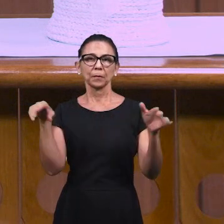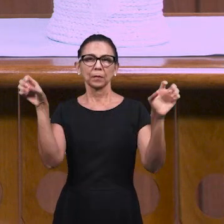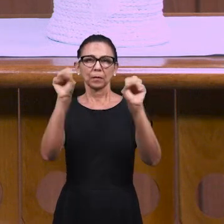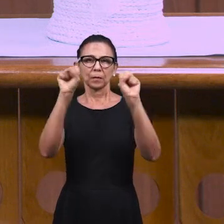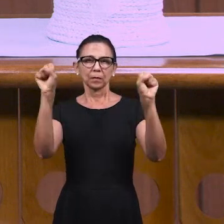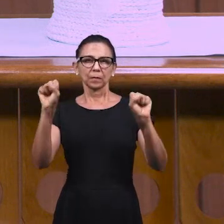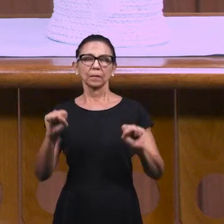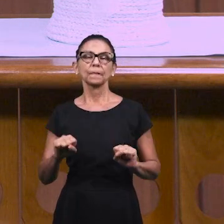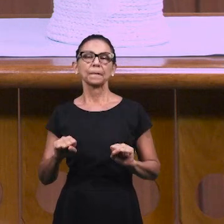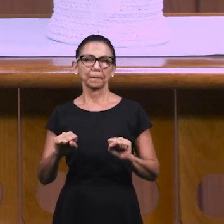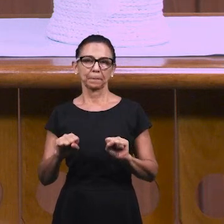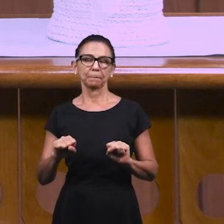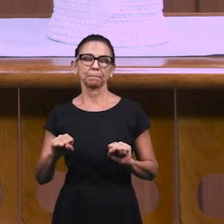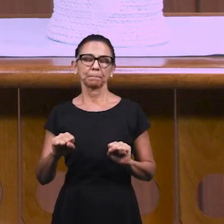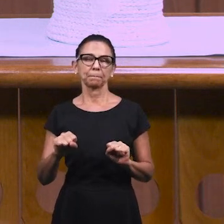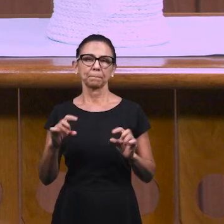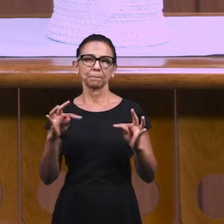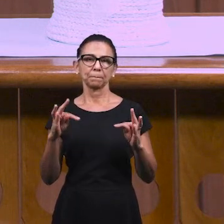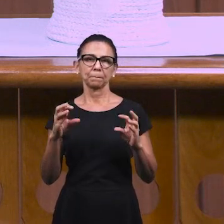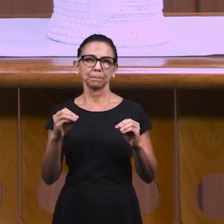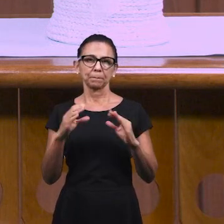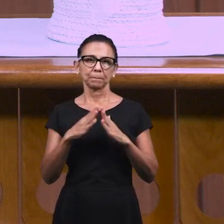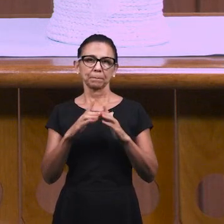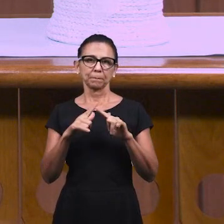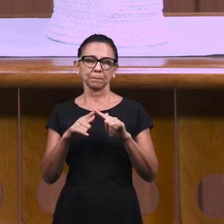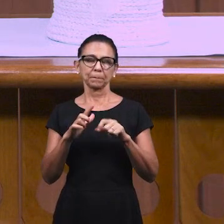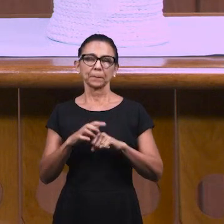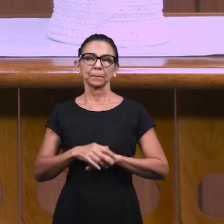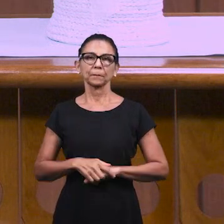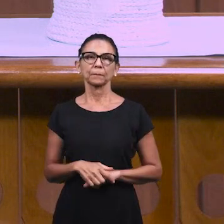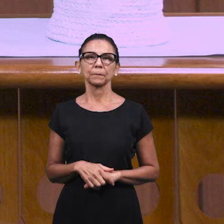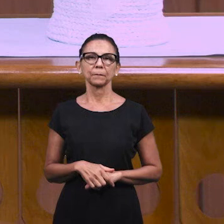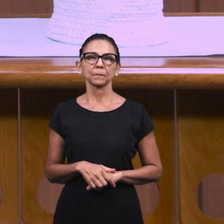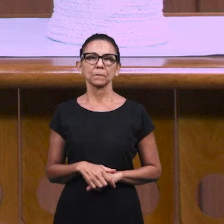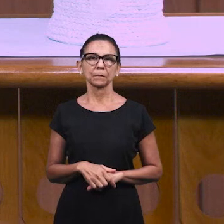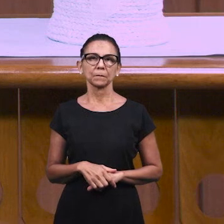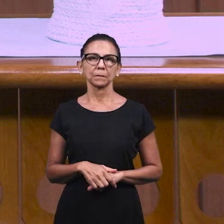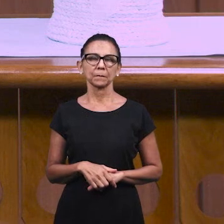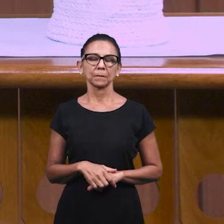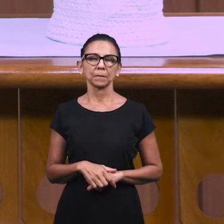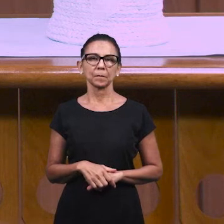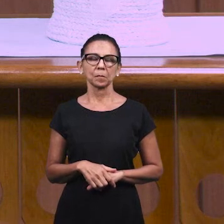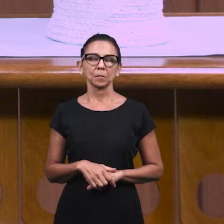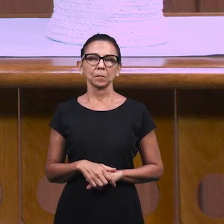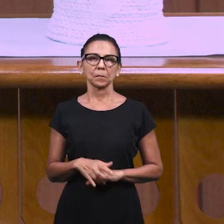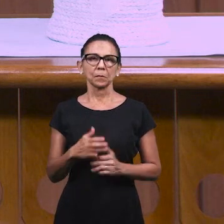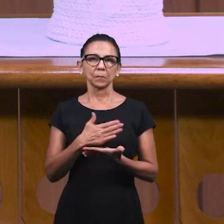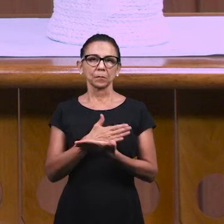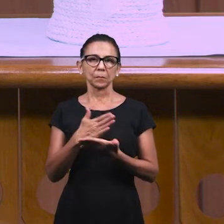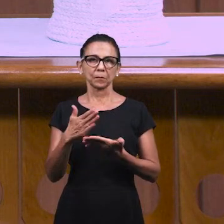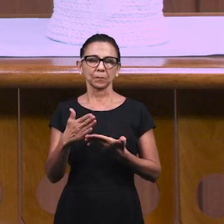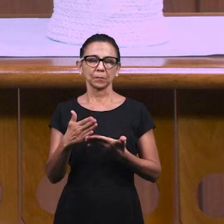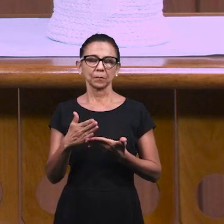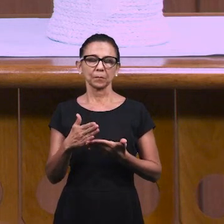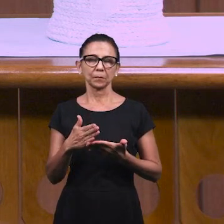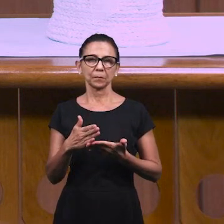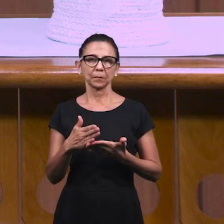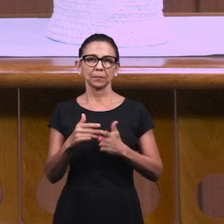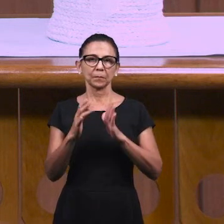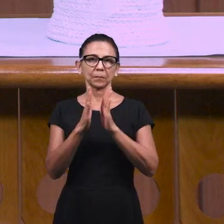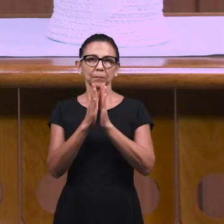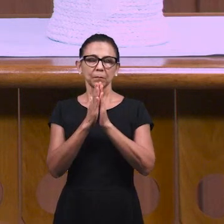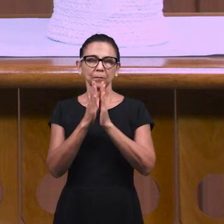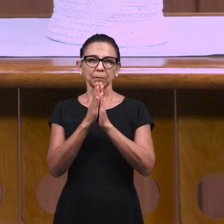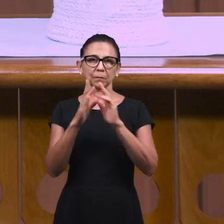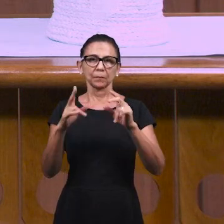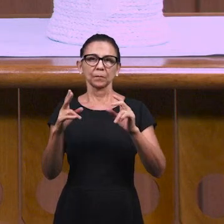de transmission-réception via satellite dans tous nos temples. Nous allons commencer nos cultes. Nous allons le faire par la